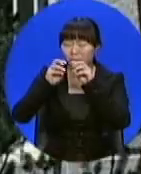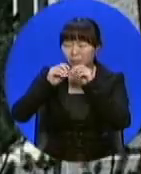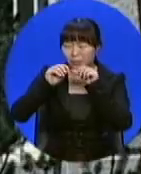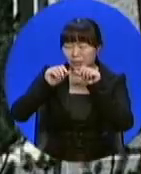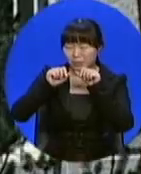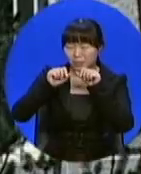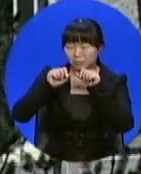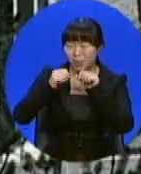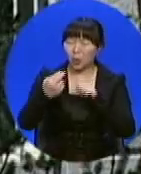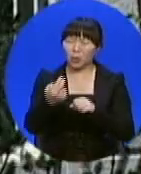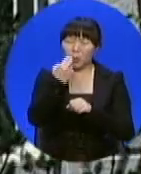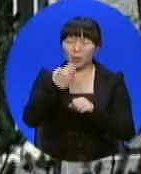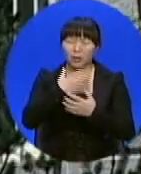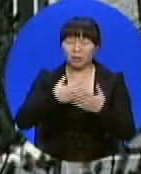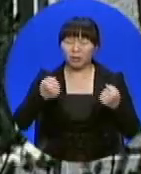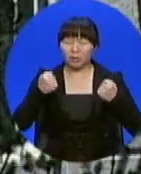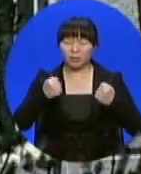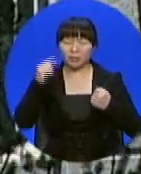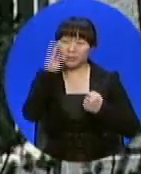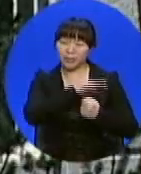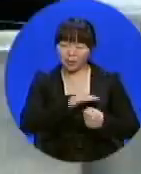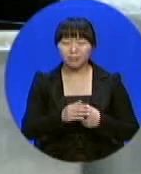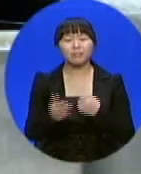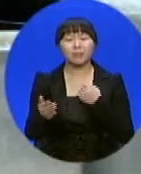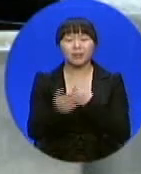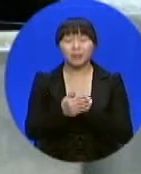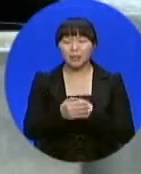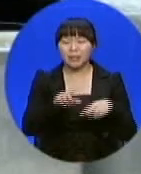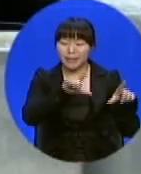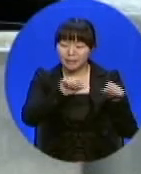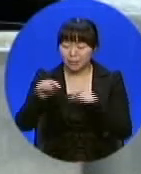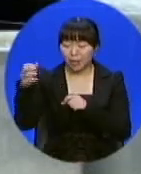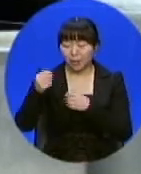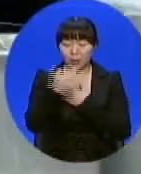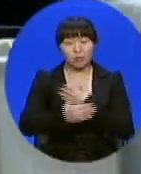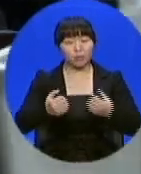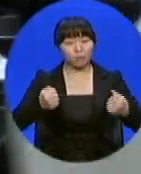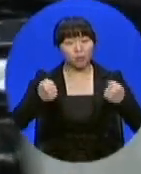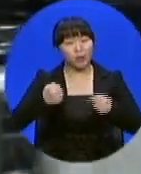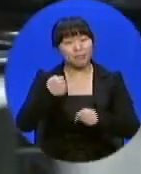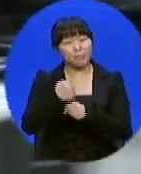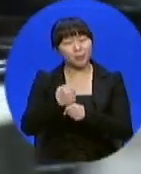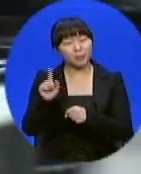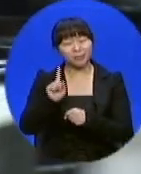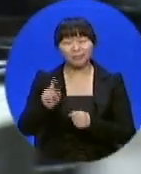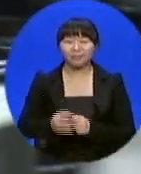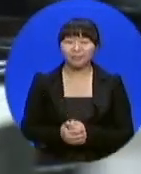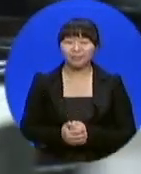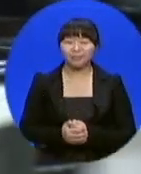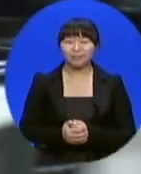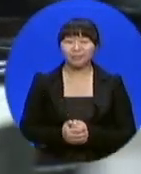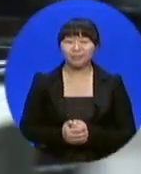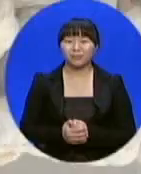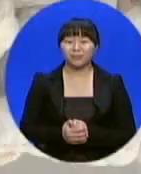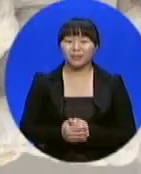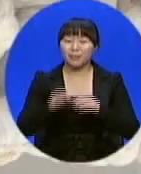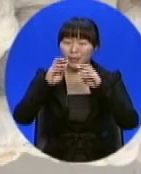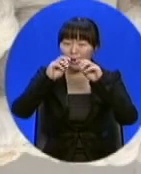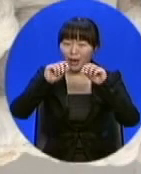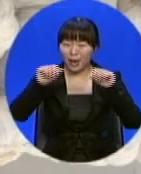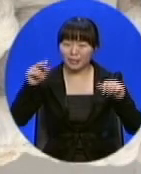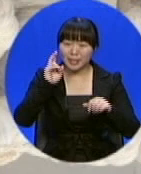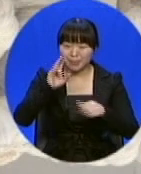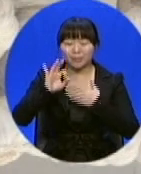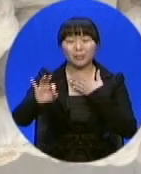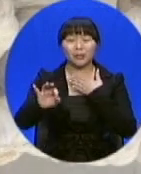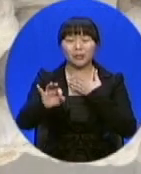못해 호흡기 건강에 좋지 않죠. 그렇다면 음식으로 내 몸을 건강하게 만드는 것은 어떨까요? 미세먼지가 심할